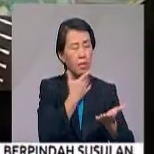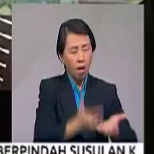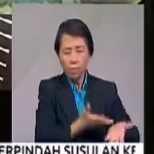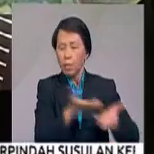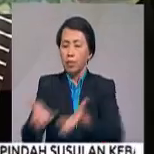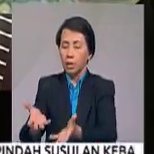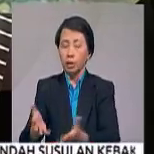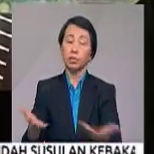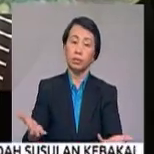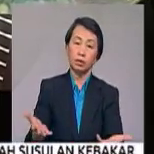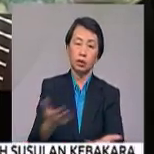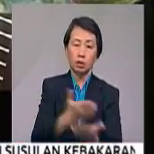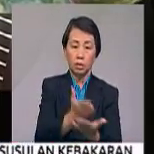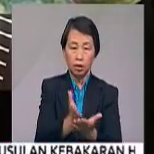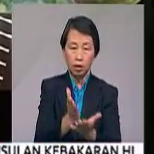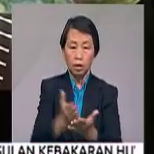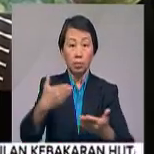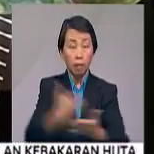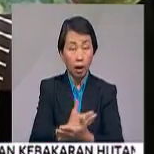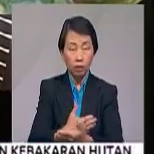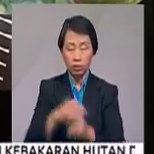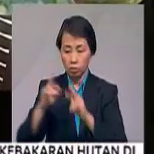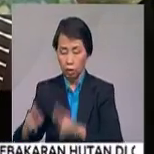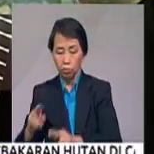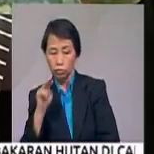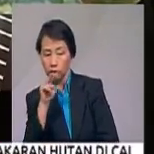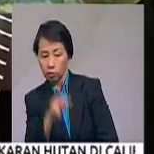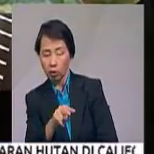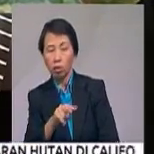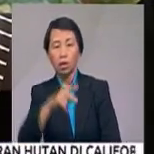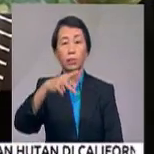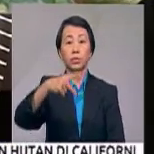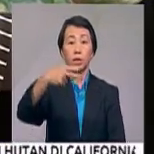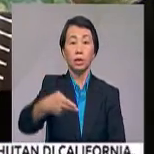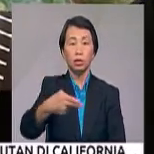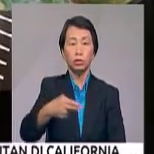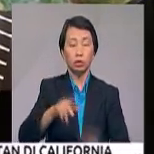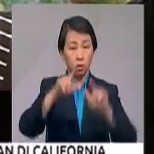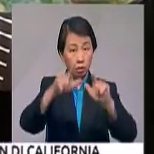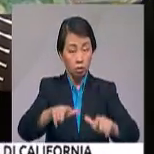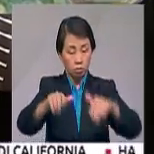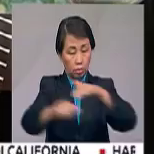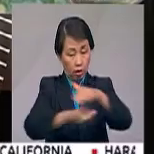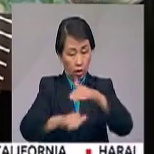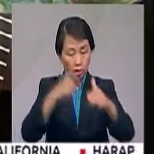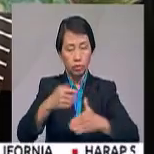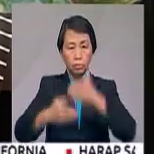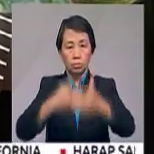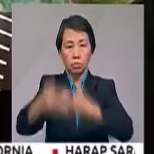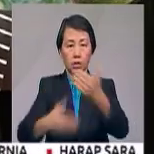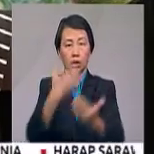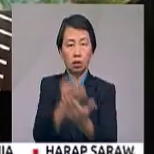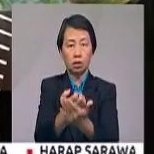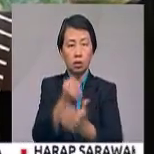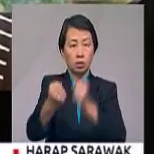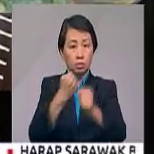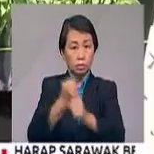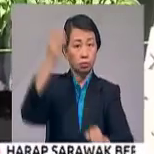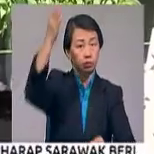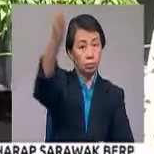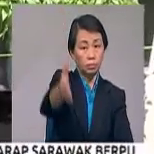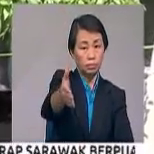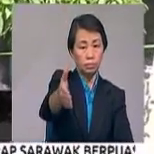yakin rakyat telah melihat Pakatan Harapan telah meletakkan asas untuk kemajuan ekonomi pada tahun-tahun akan datang.